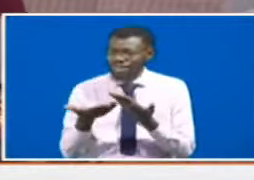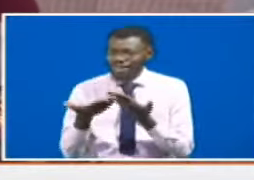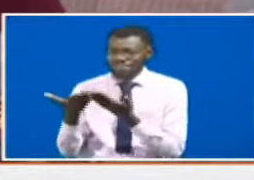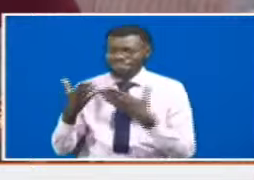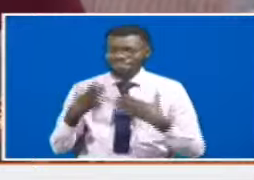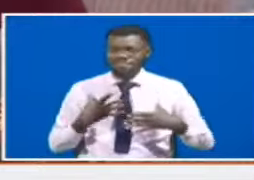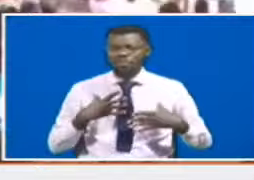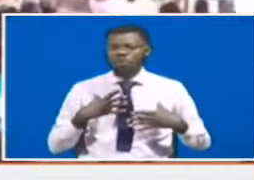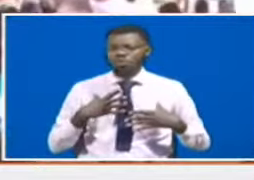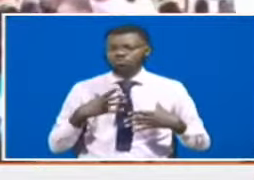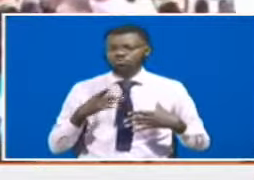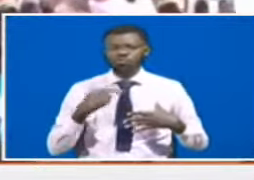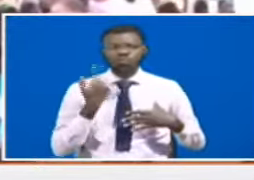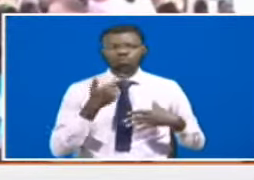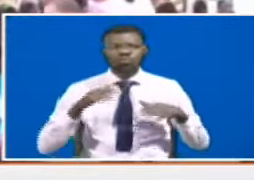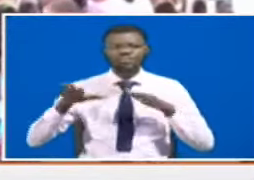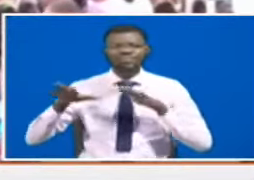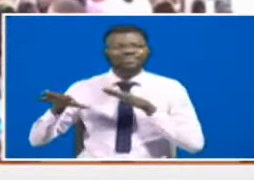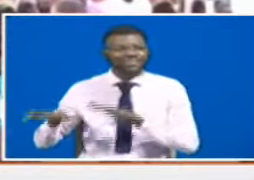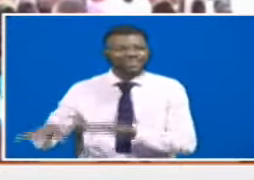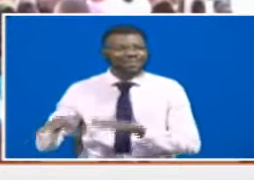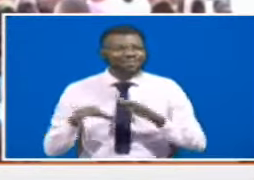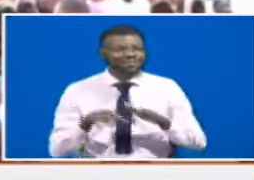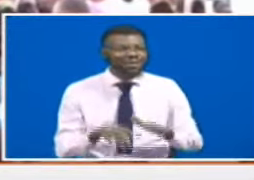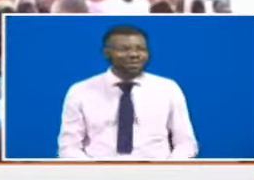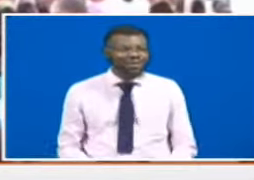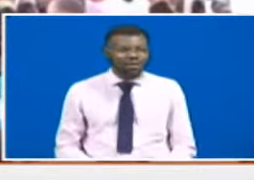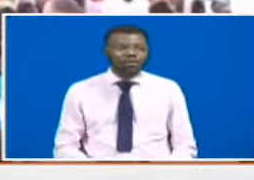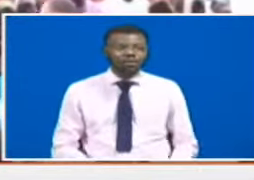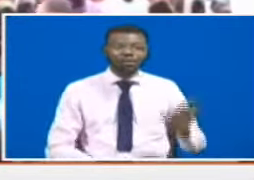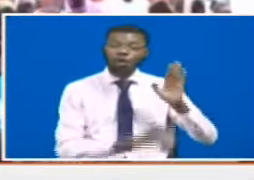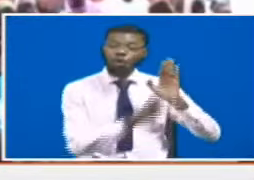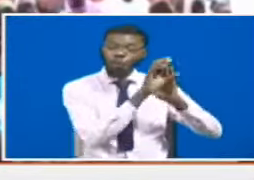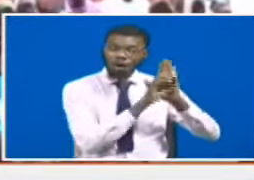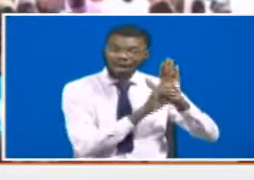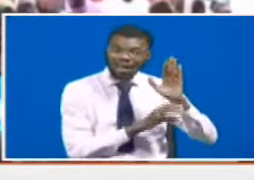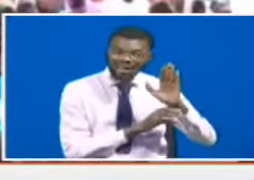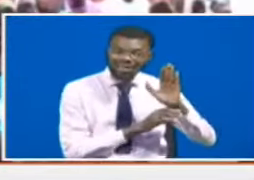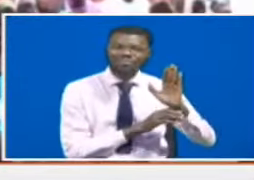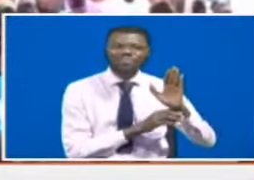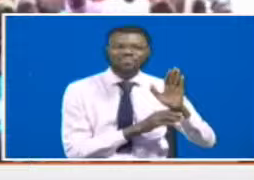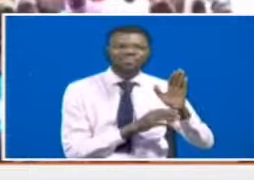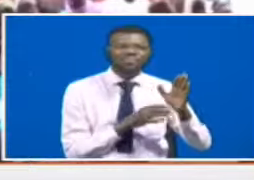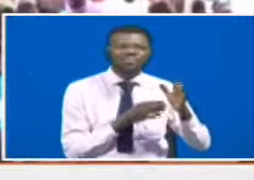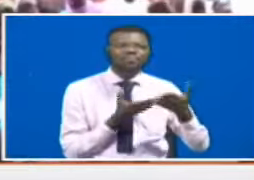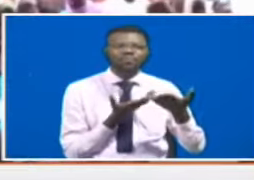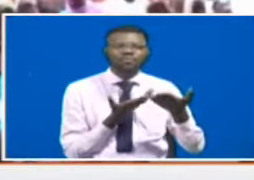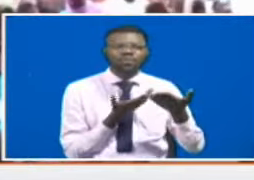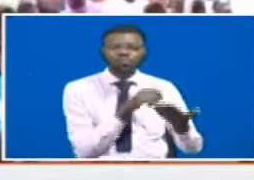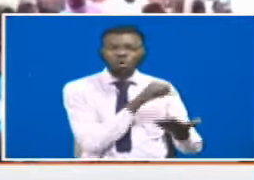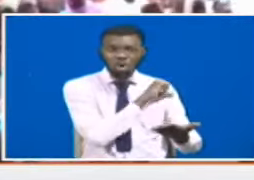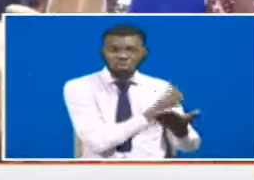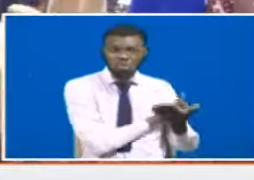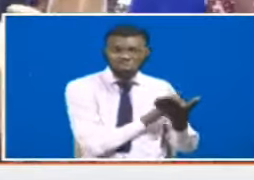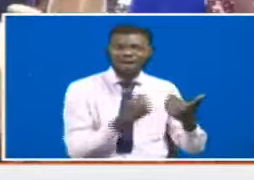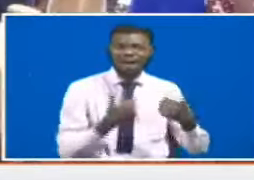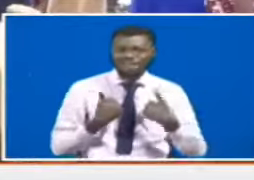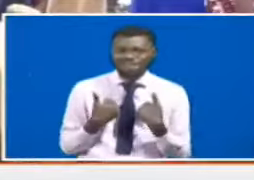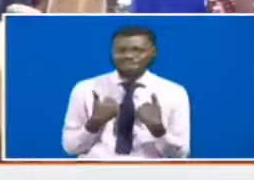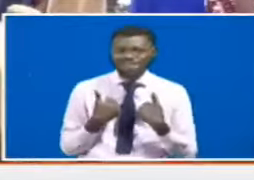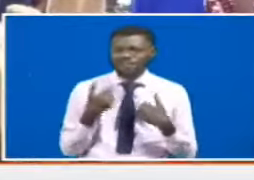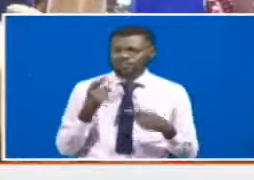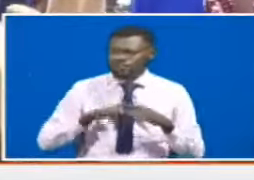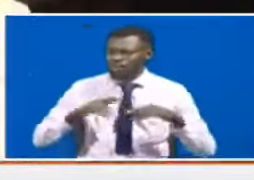ya mafuriko. Nyoro anasema kuwa katiba inaipa hazina hiyo uhuru wa kufanya hivyo endapo kuna janga kama hili